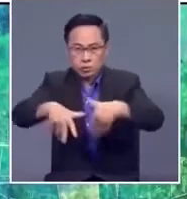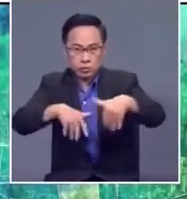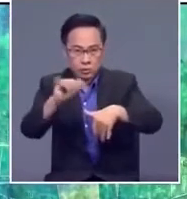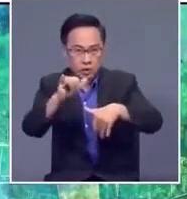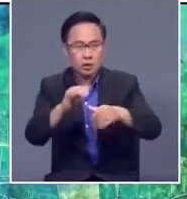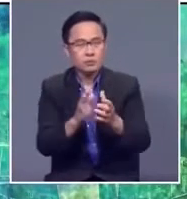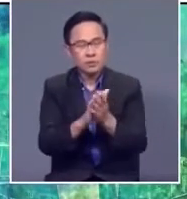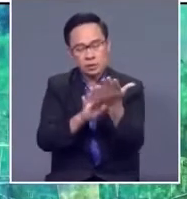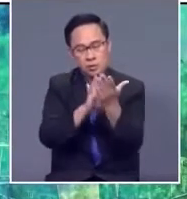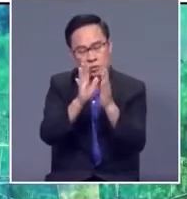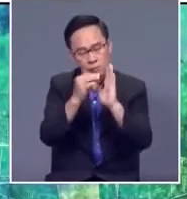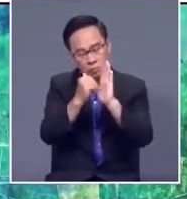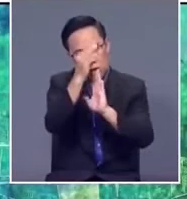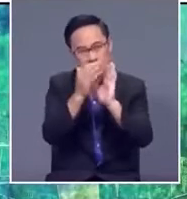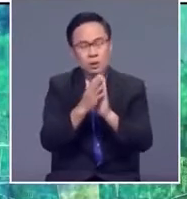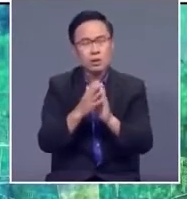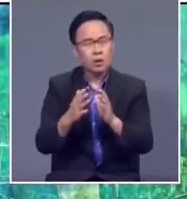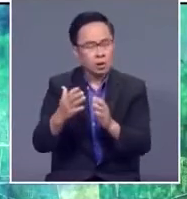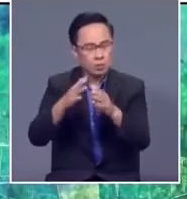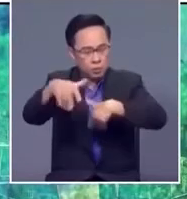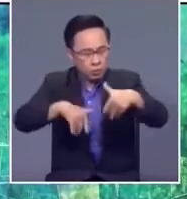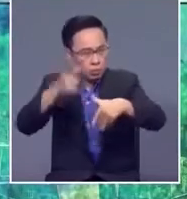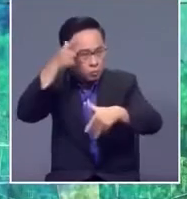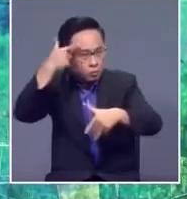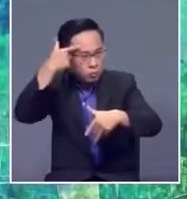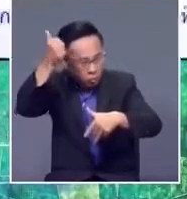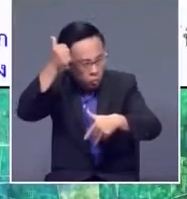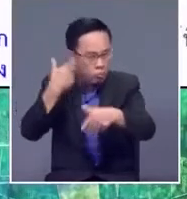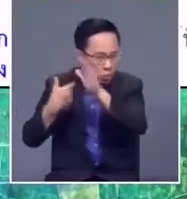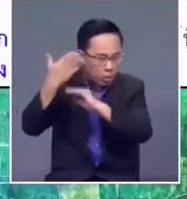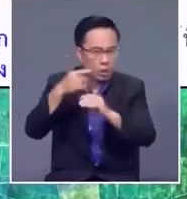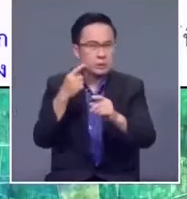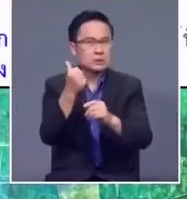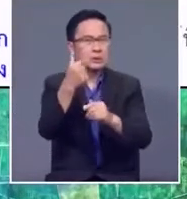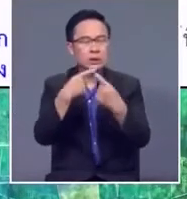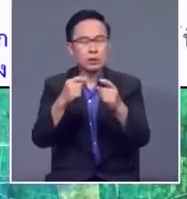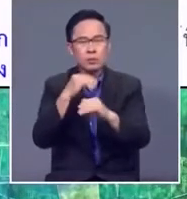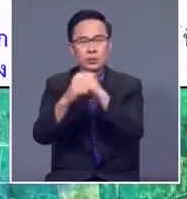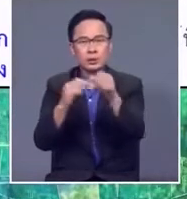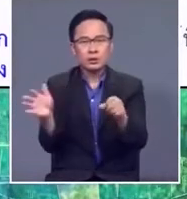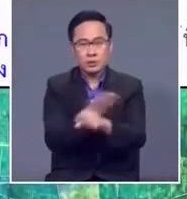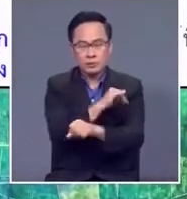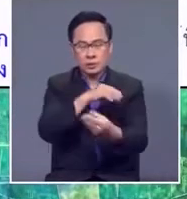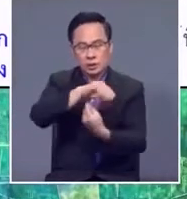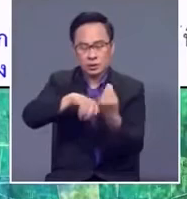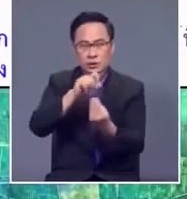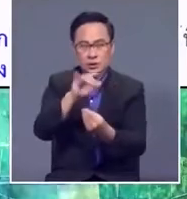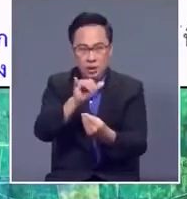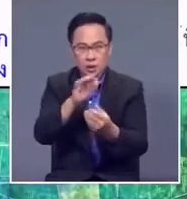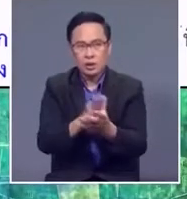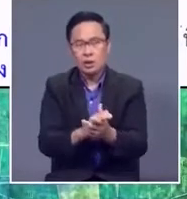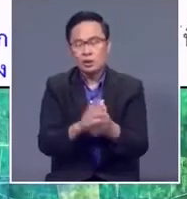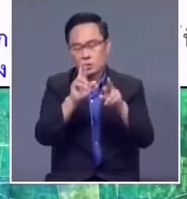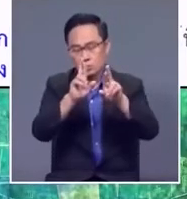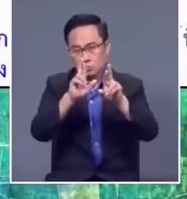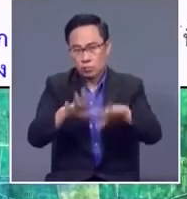ลักษณ์แต่ยังไม่นำมาใช้ให้เกิดประโยชน์ในเชิงพาณิชย์โครงสร้างพื้นฐานของเมืองศูนย์กลางยังไม่สมบูรณ์การบริหารจัดการน้ำใน